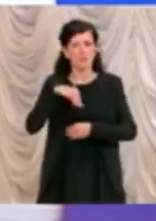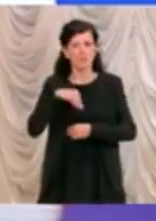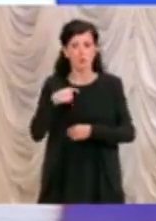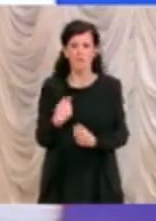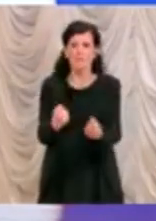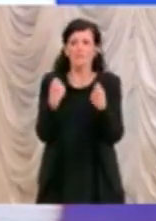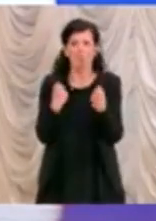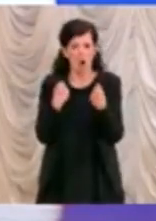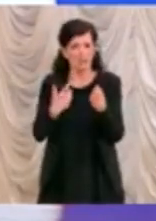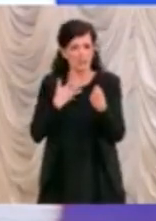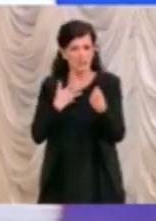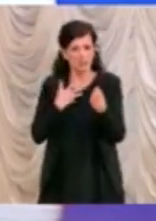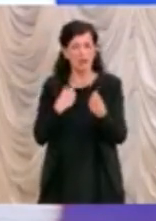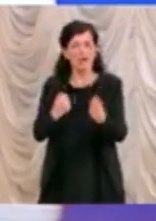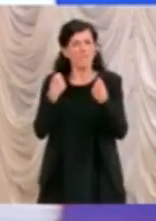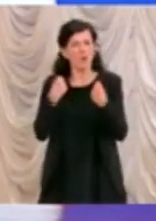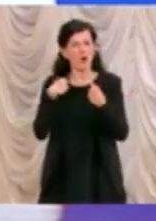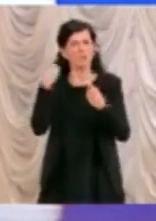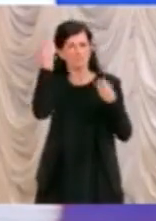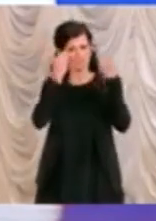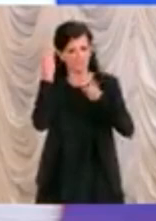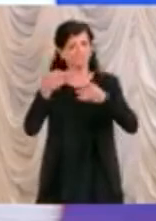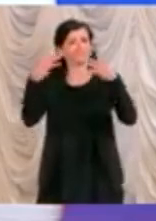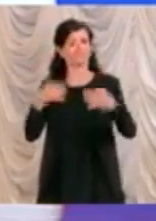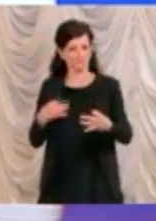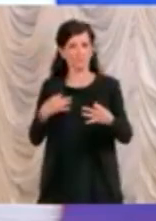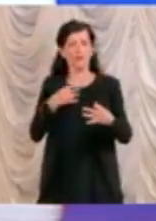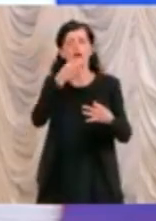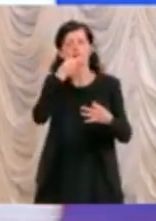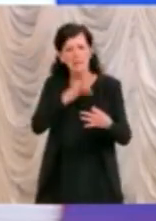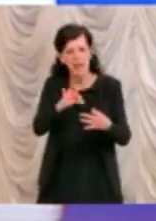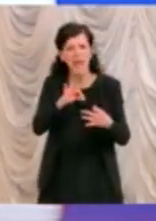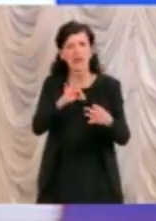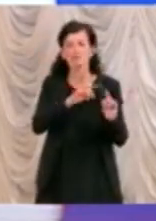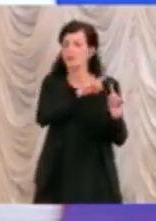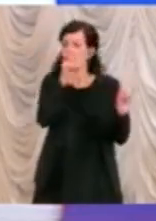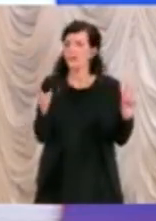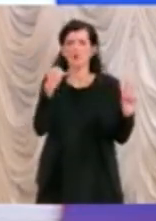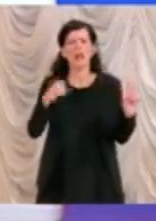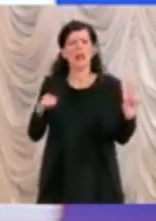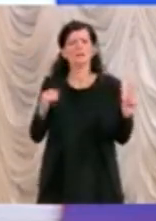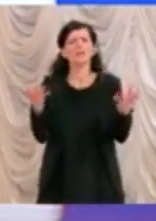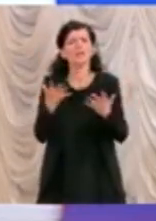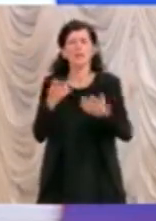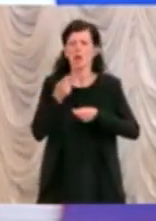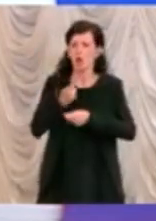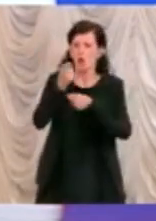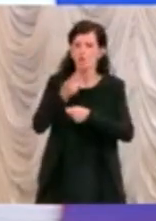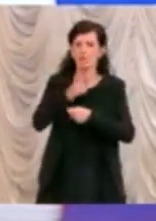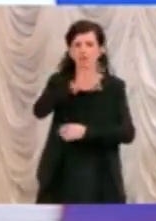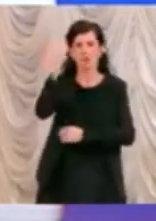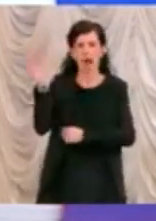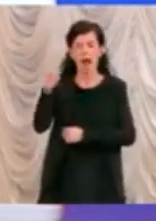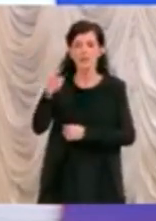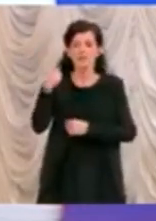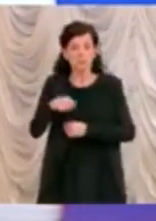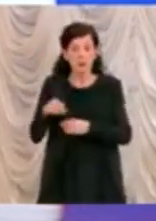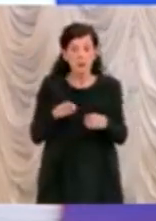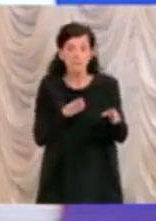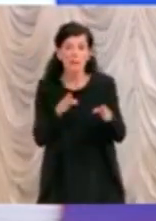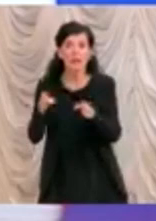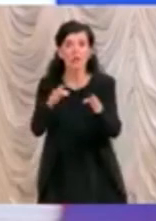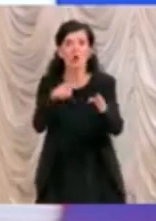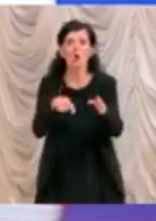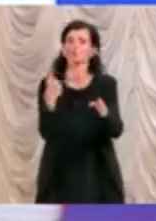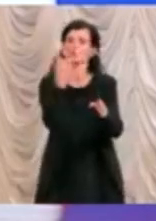la forza della ragione riusciremo alla fine a convincere tutti che questo è l'unico percorso che si